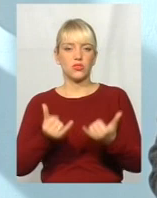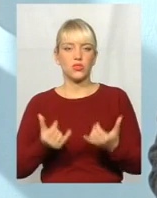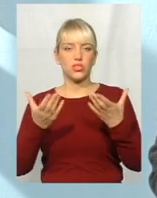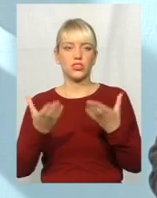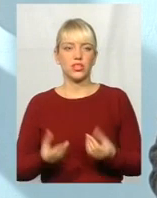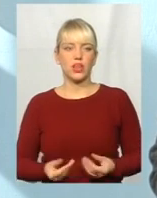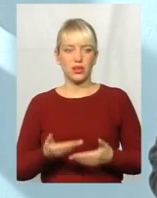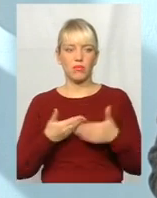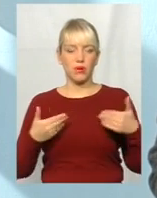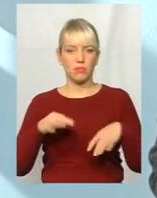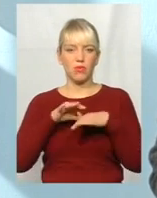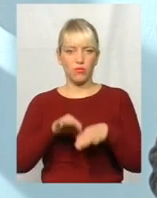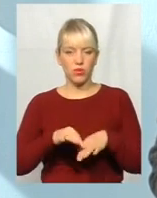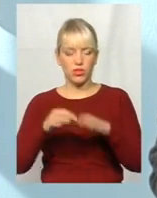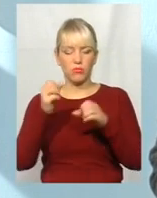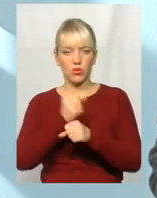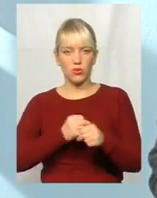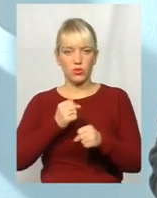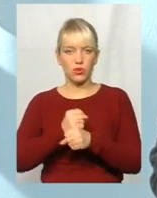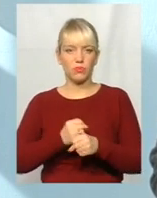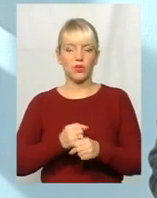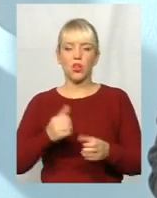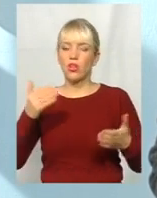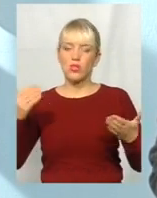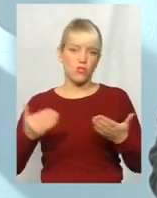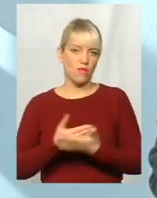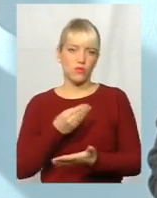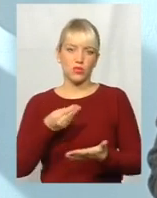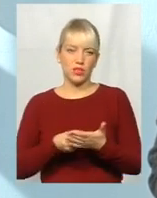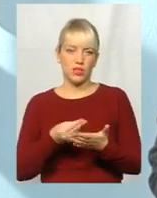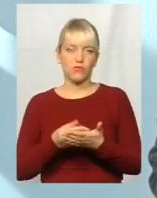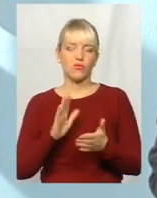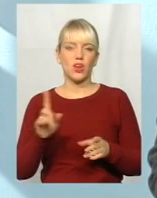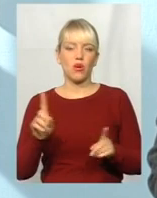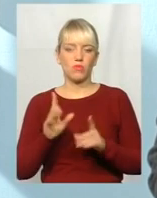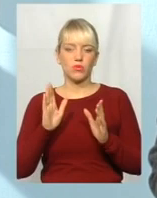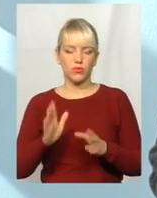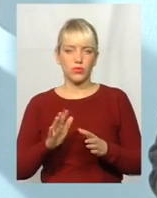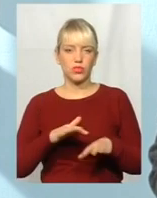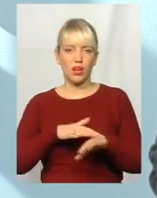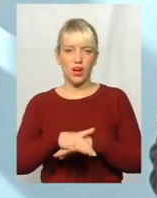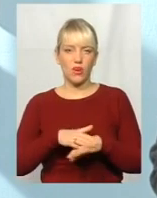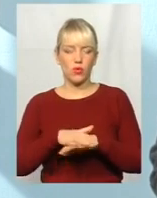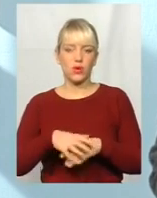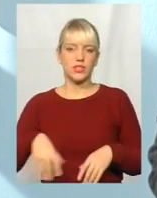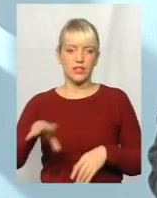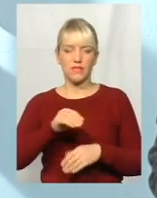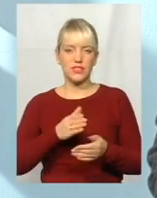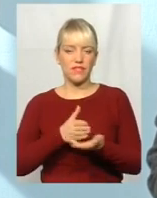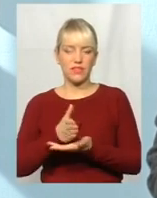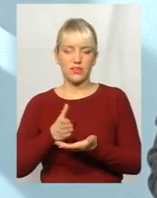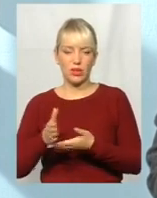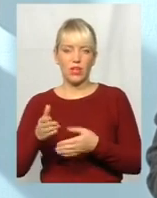ми проводимо розробку кардинально нового тарифу, в якому будуть калькуляції на всі види послуг.